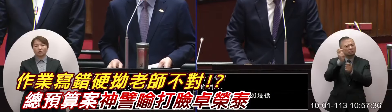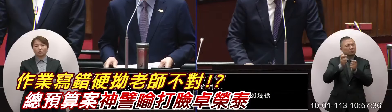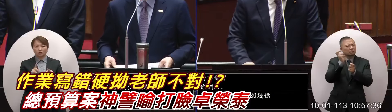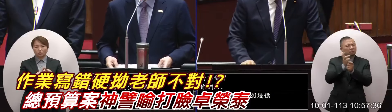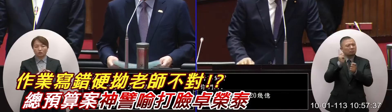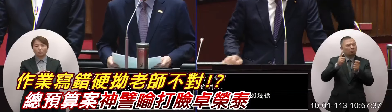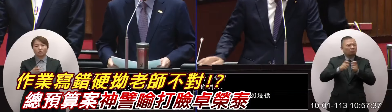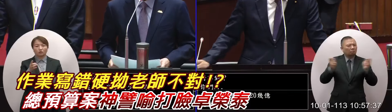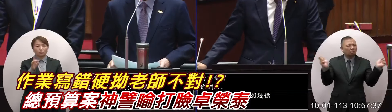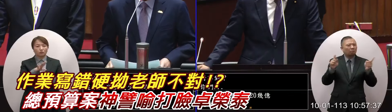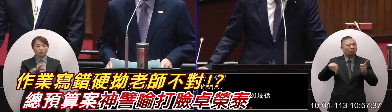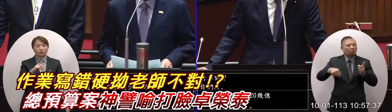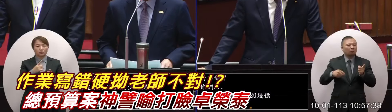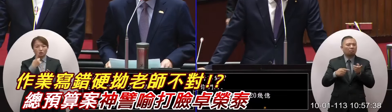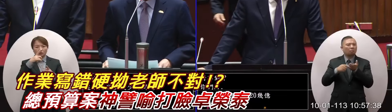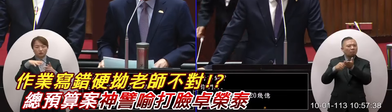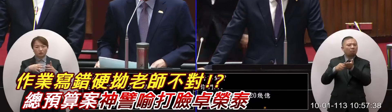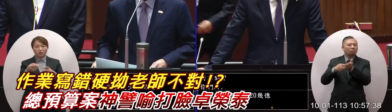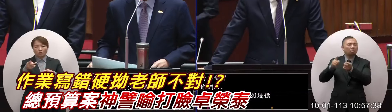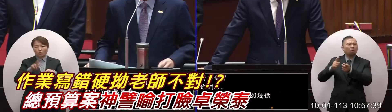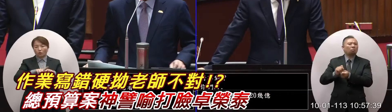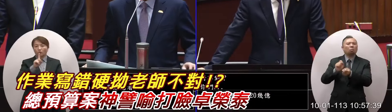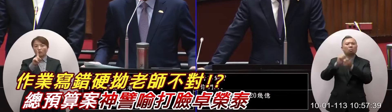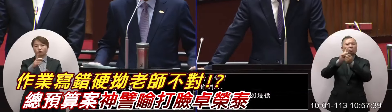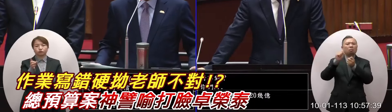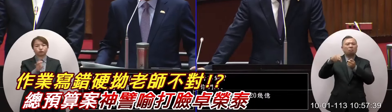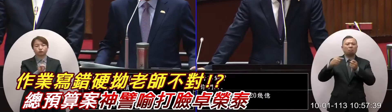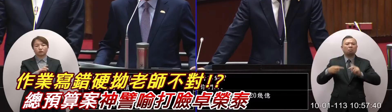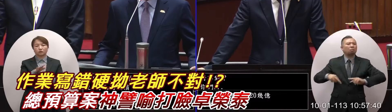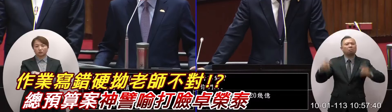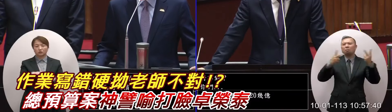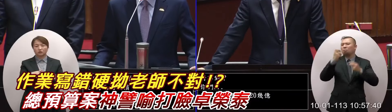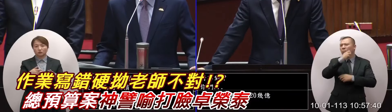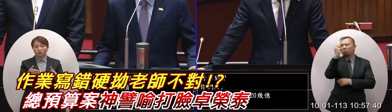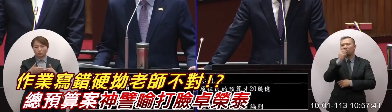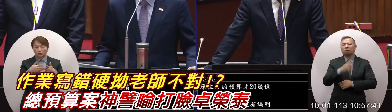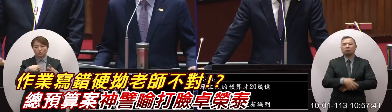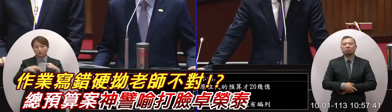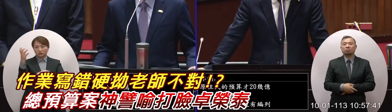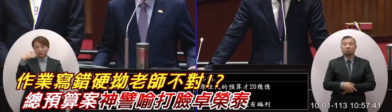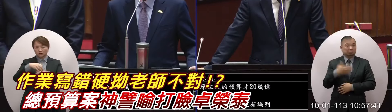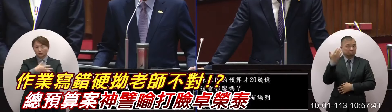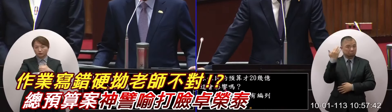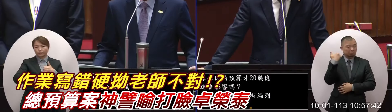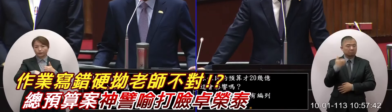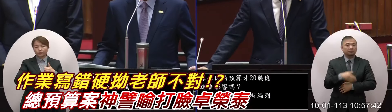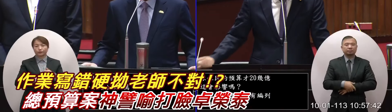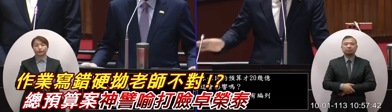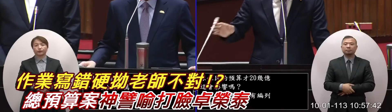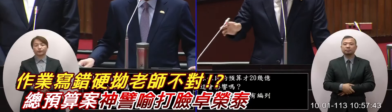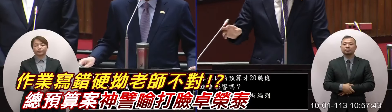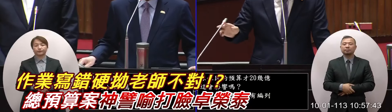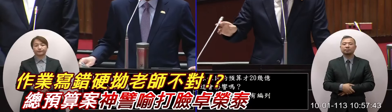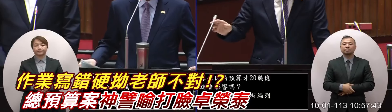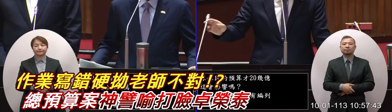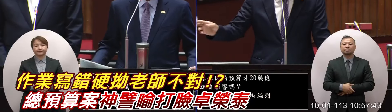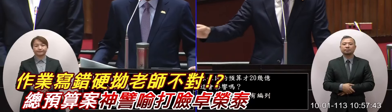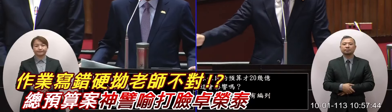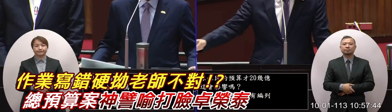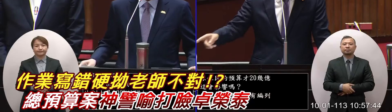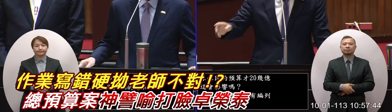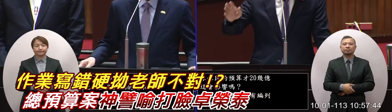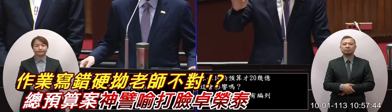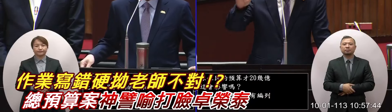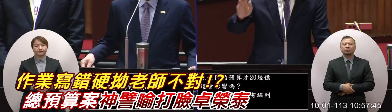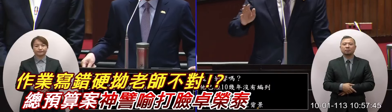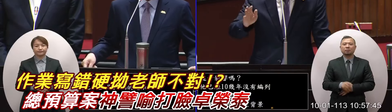是也未曾有一项是这样子。况且这应该是由行政机关 当时的这个我们的通